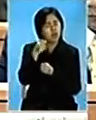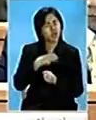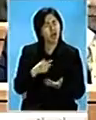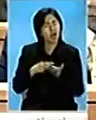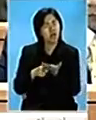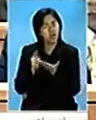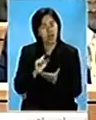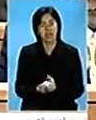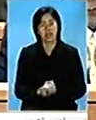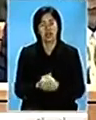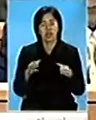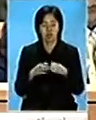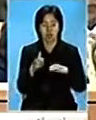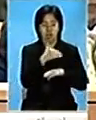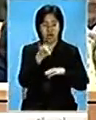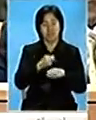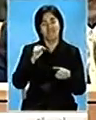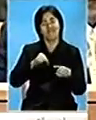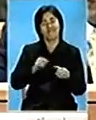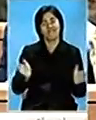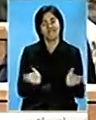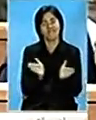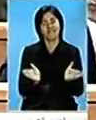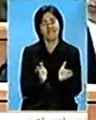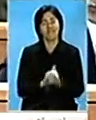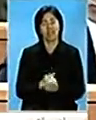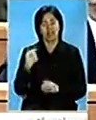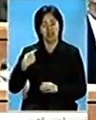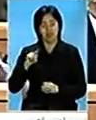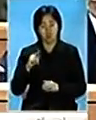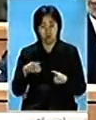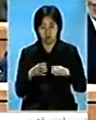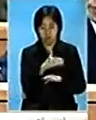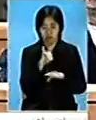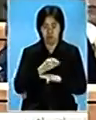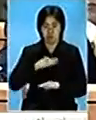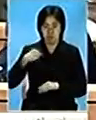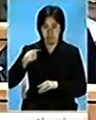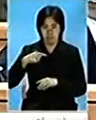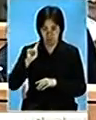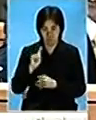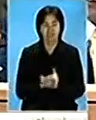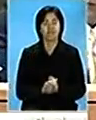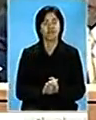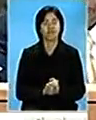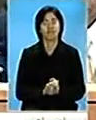ที่เป็นผลประโยชน์ของนักการเมืองเป็นผลประโยชน์ทางการเมือง